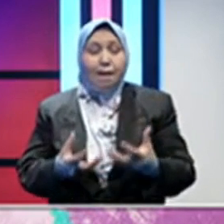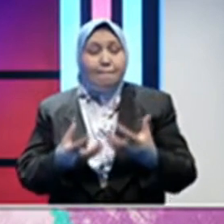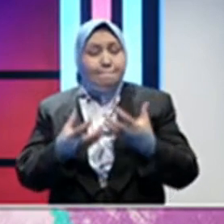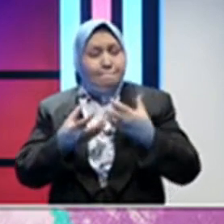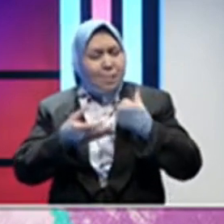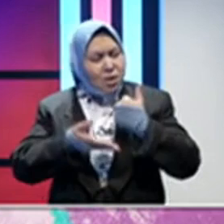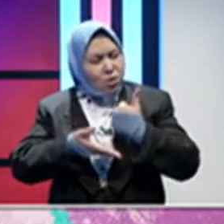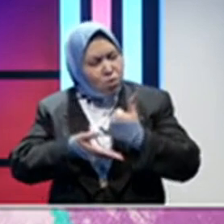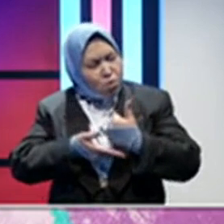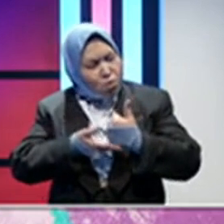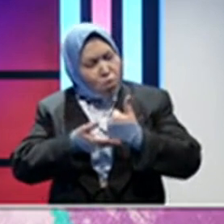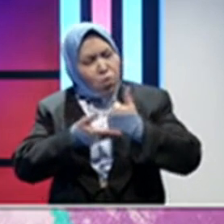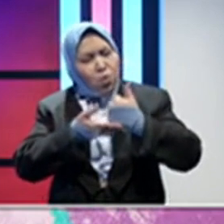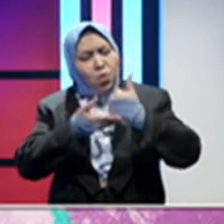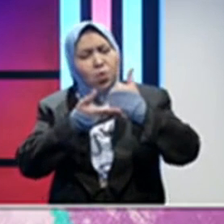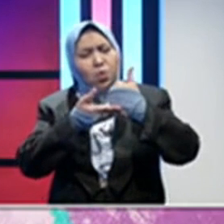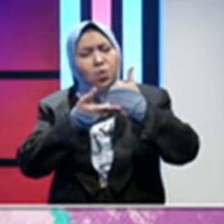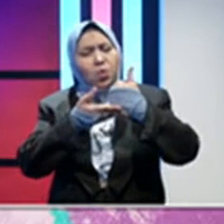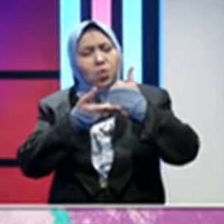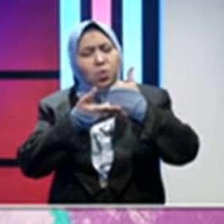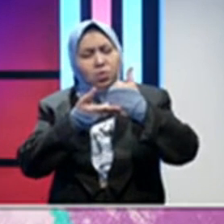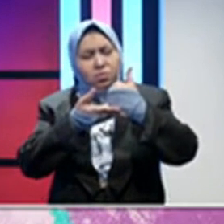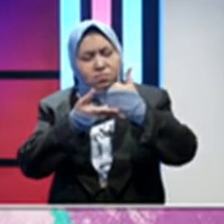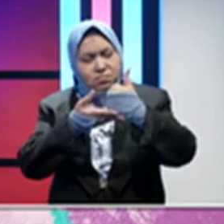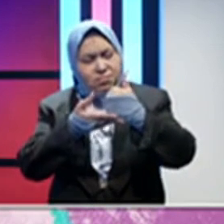وما كان من